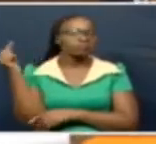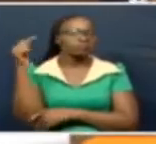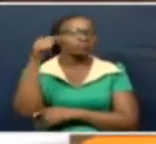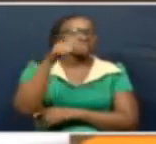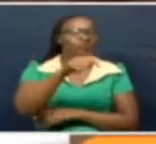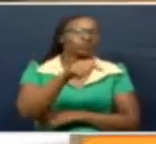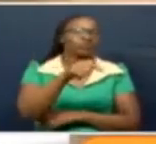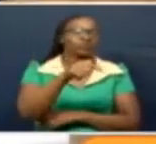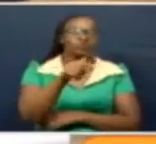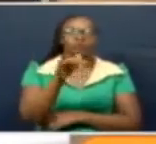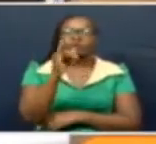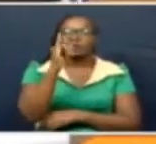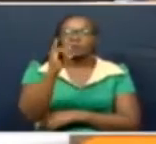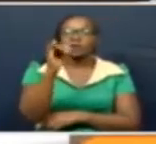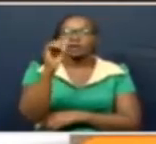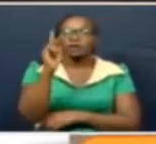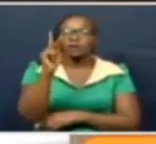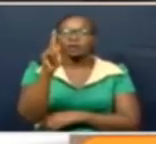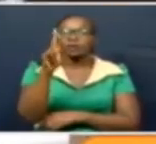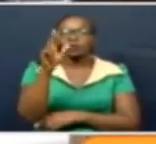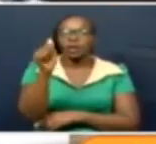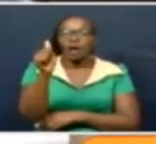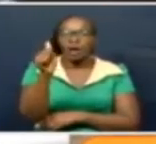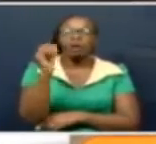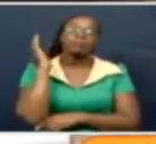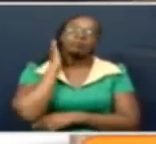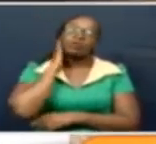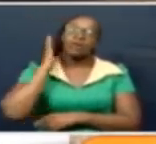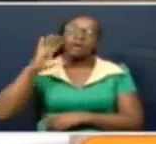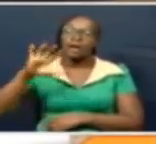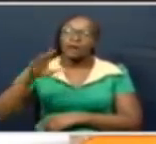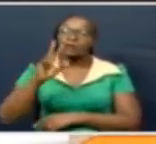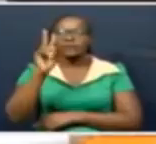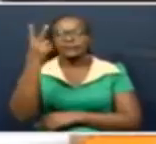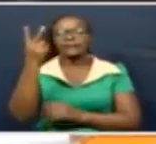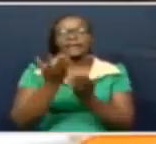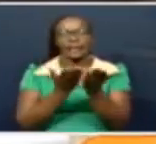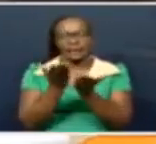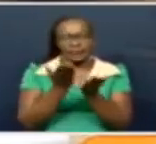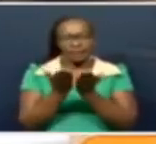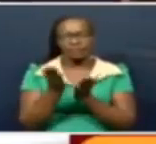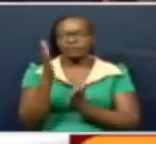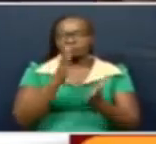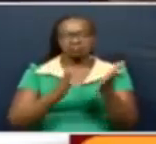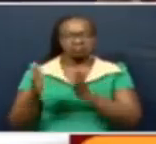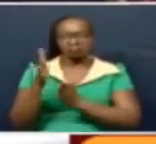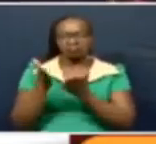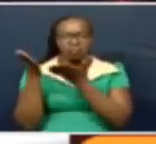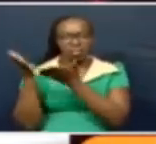uwanja wa Ihura, kaunti ya Muranga, ambapo ibada ya pili ilikuwa imeandaliwa.